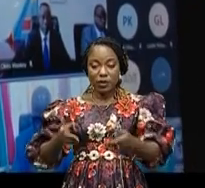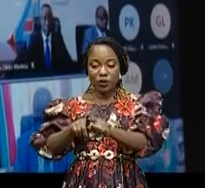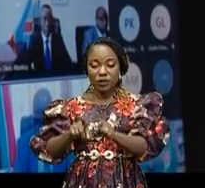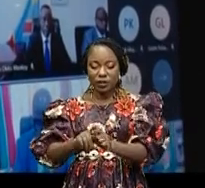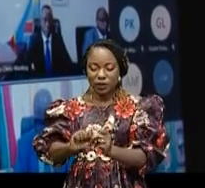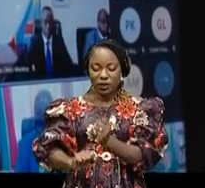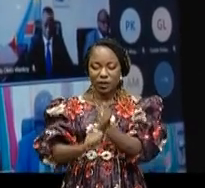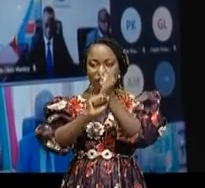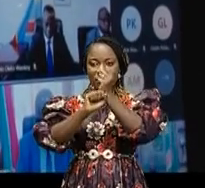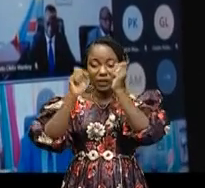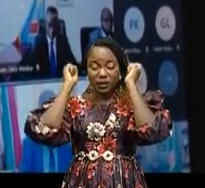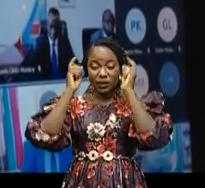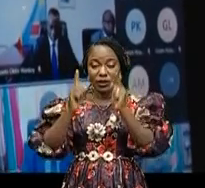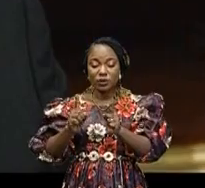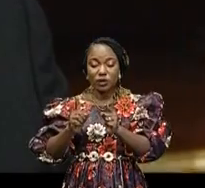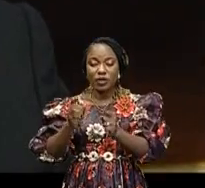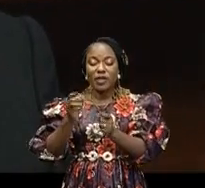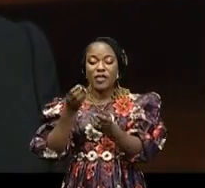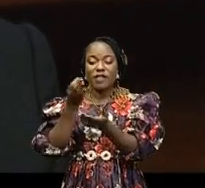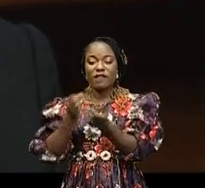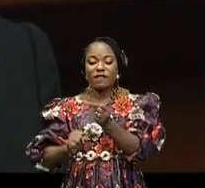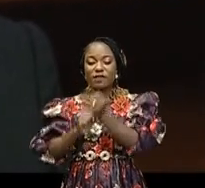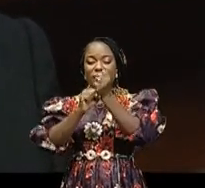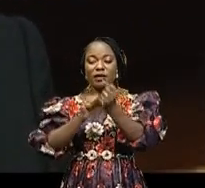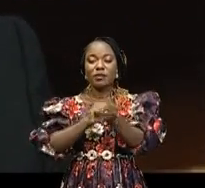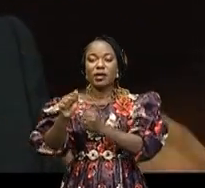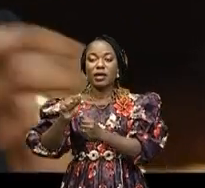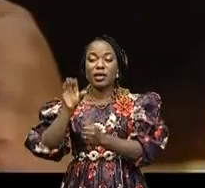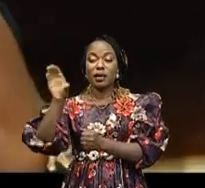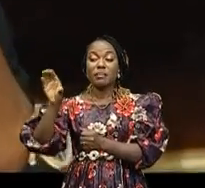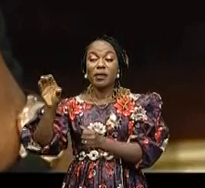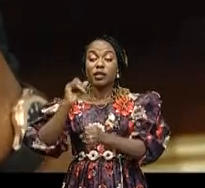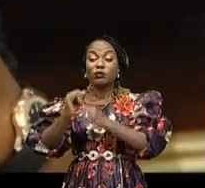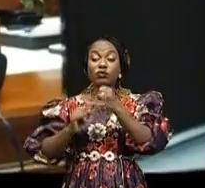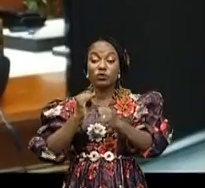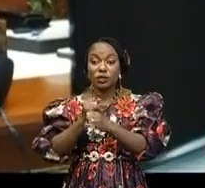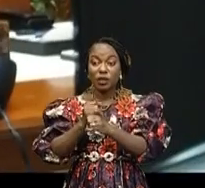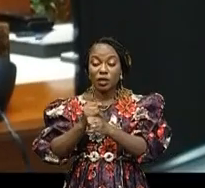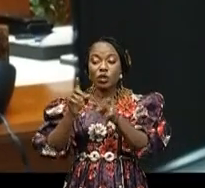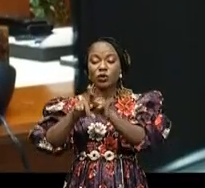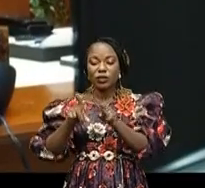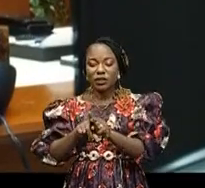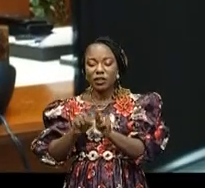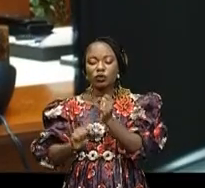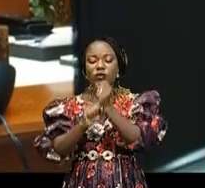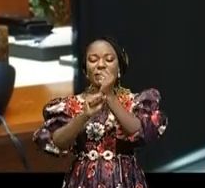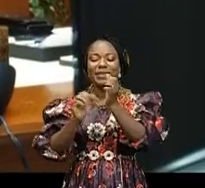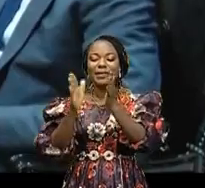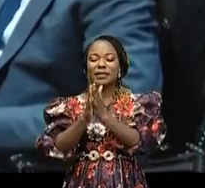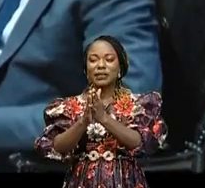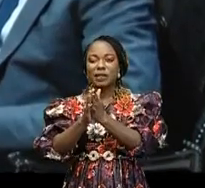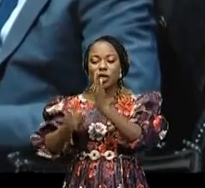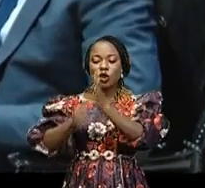éducatifs. Il est financé par la Banque mondiale et couvre 10 sur 26 provinces. Au regard des difficultés qu'il